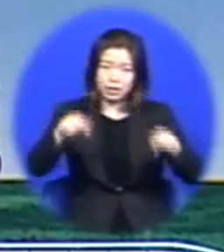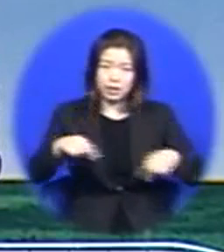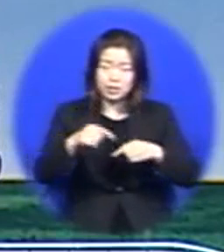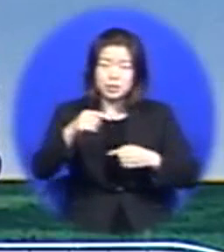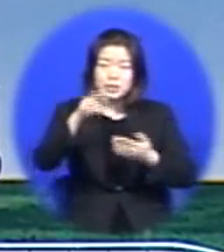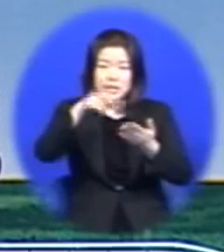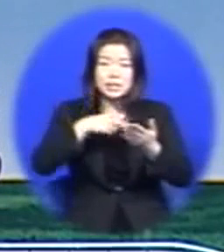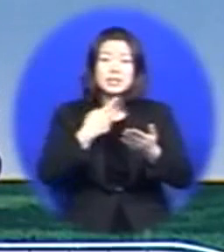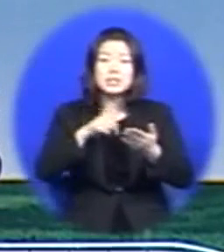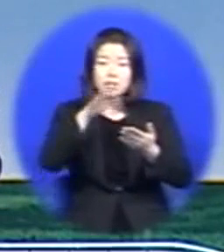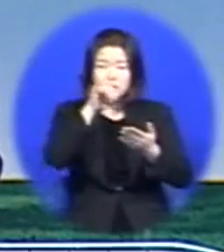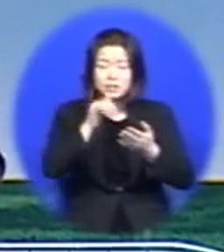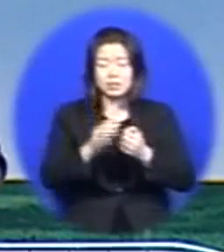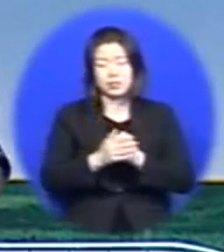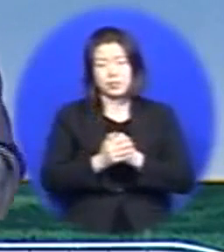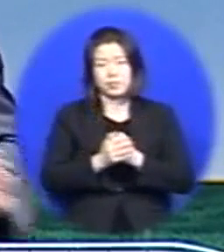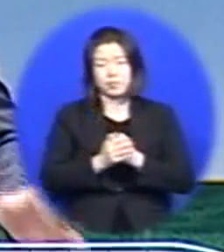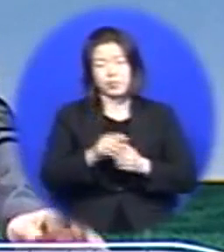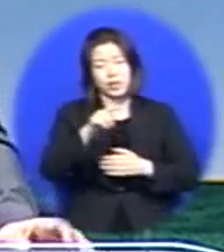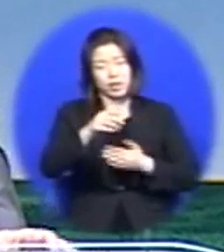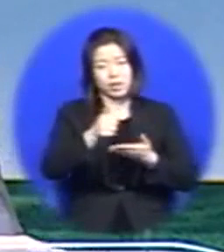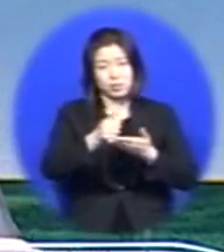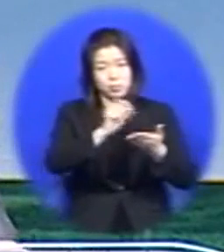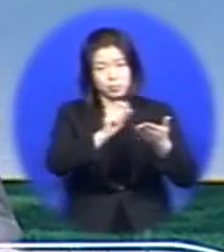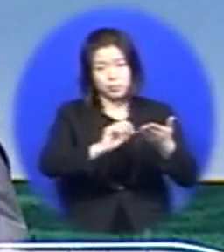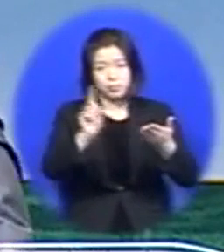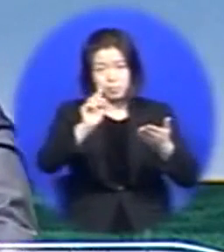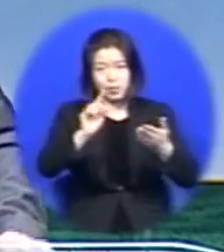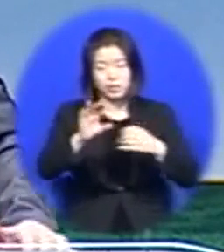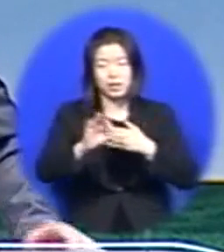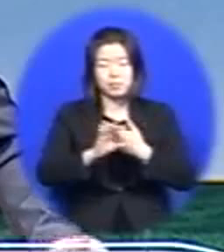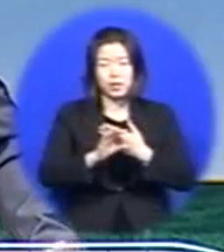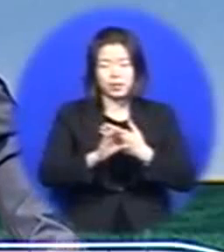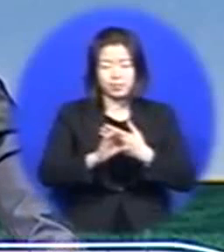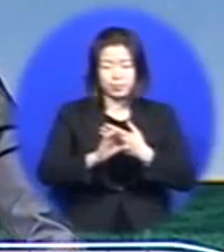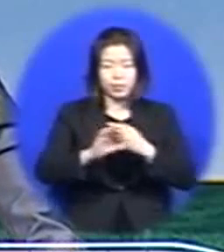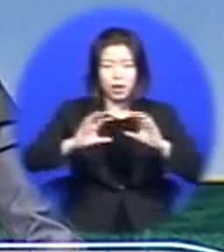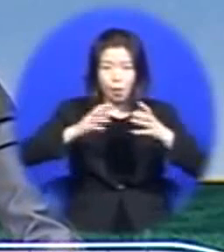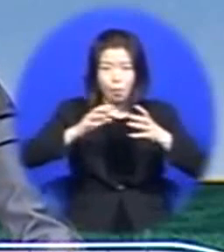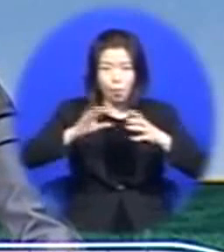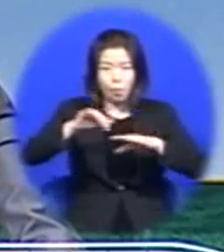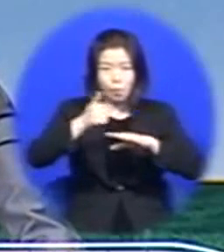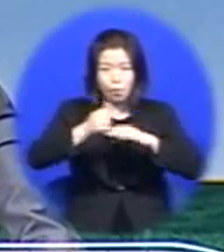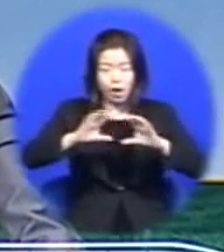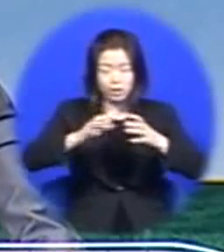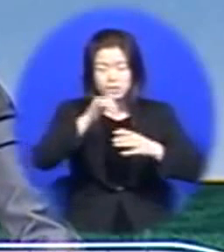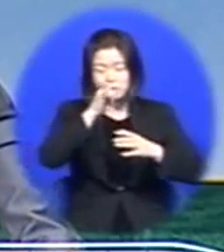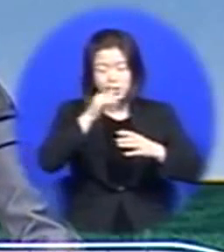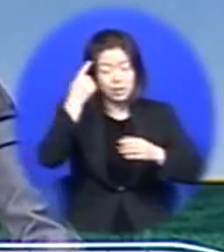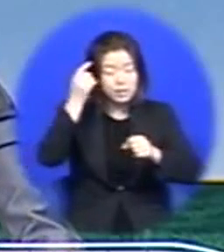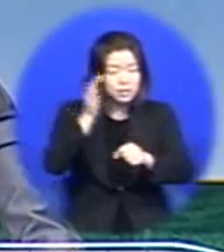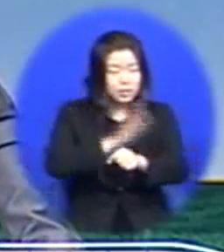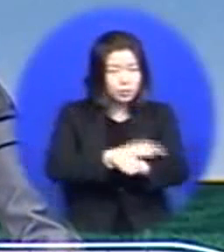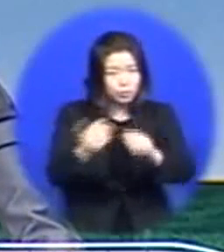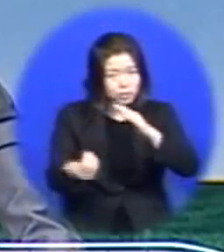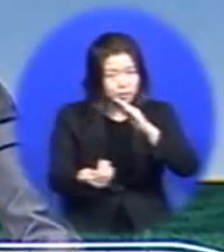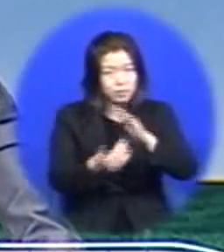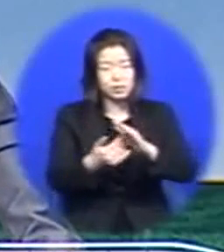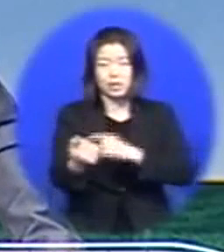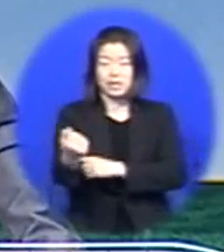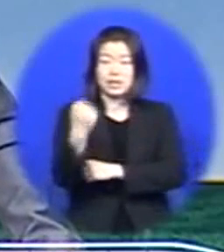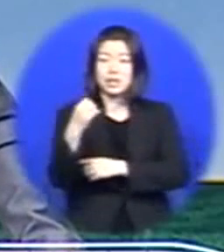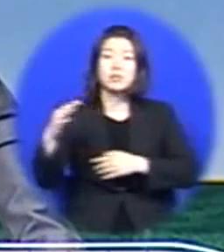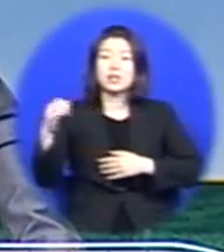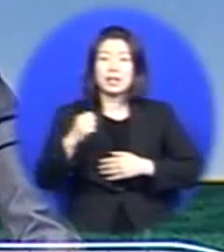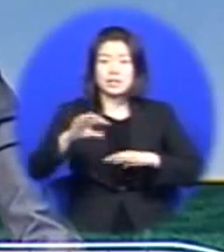적이 있습니다. 그분이 이렇게 썼어요. 왕국이 있었습니다. 지혜롭고 전능하신 힘을